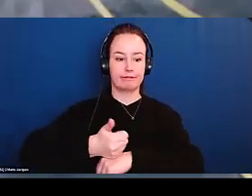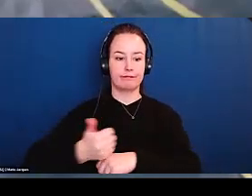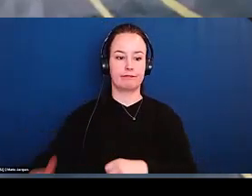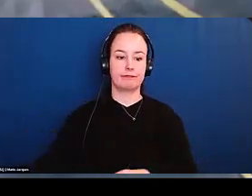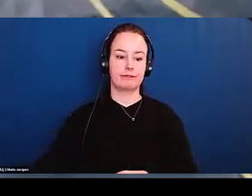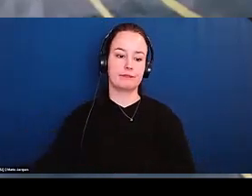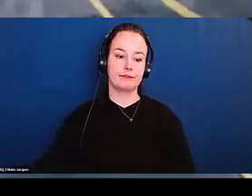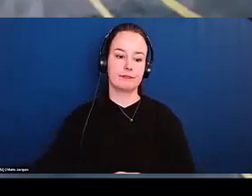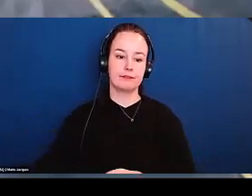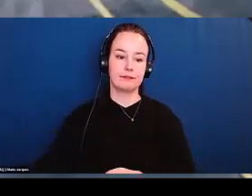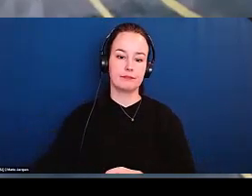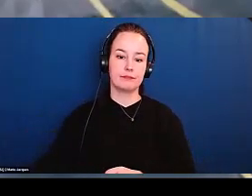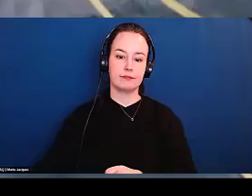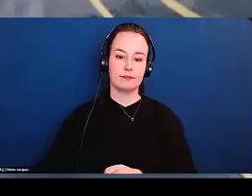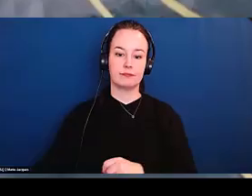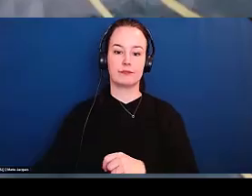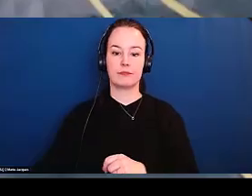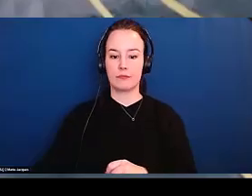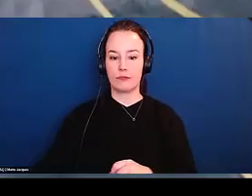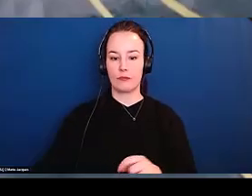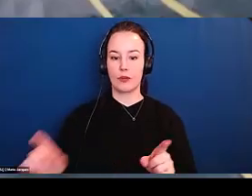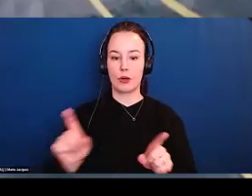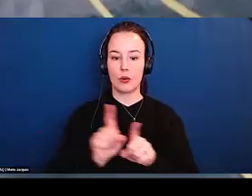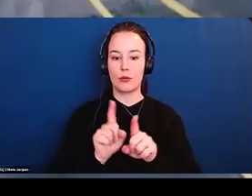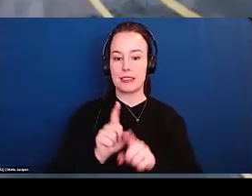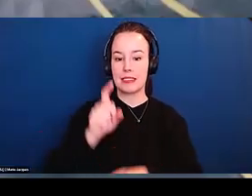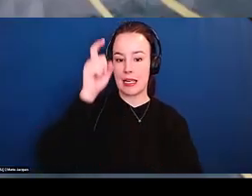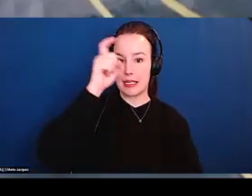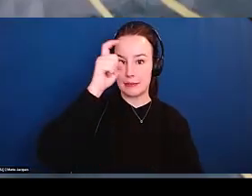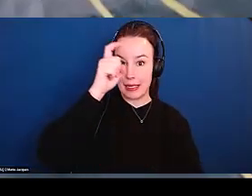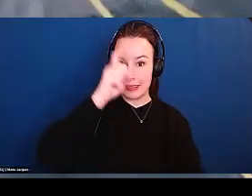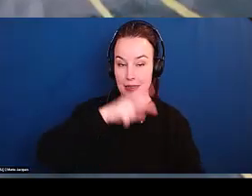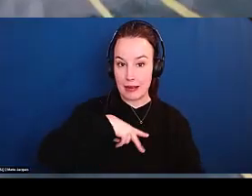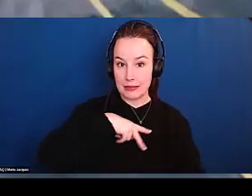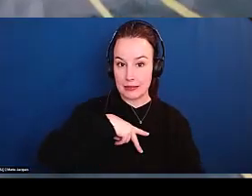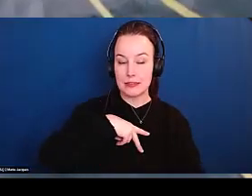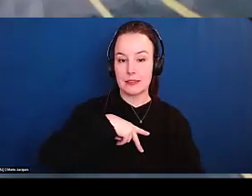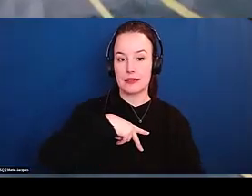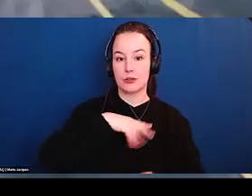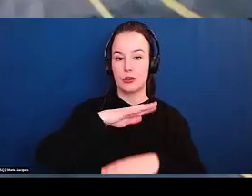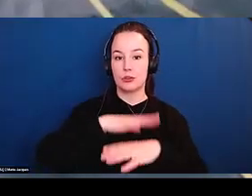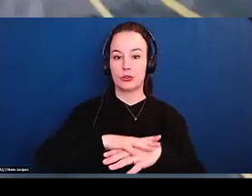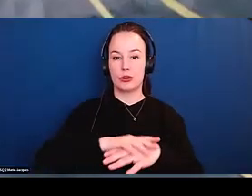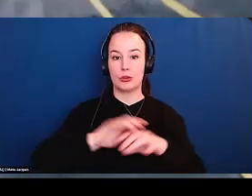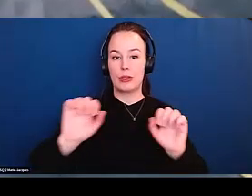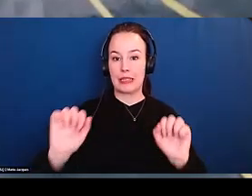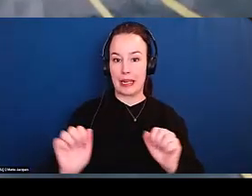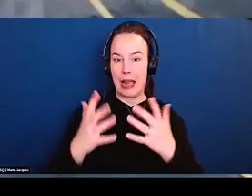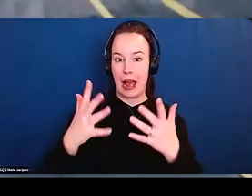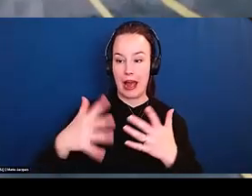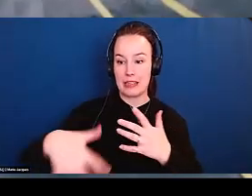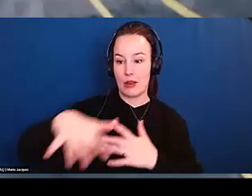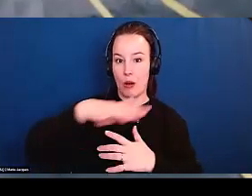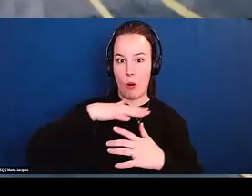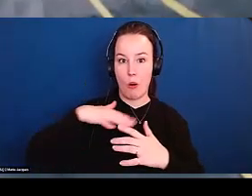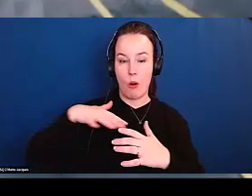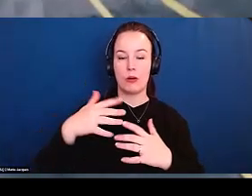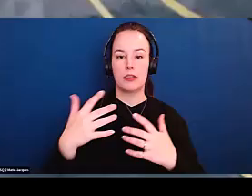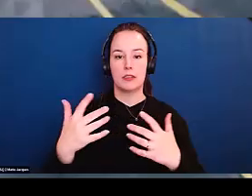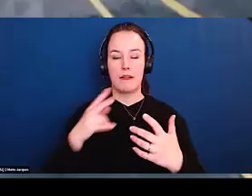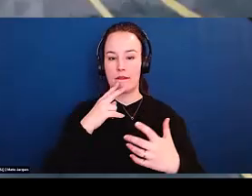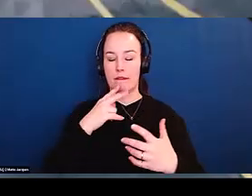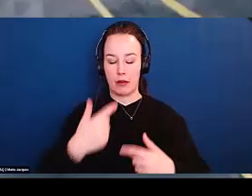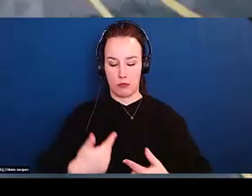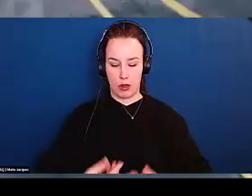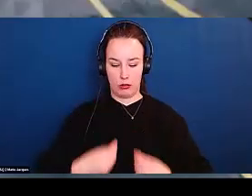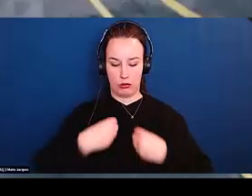créé. Je voudrais parler un petit peu de mon expérience dans cette co-création. Moi, ça a été une expérience